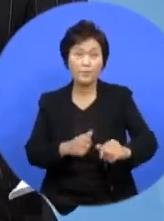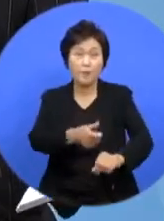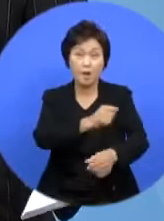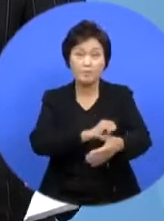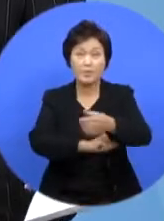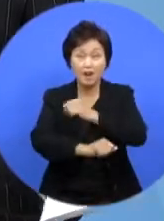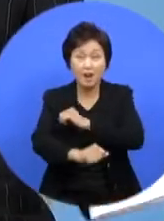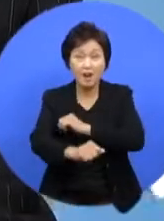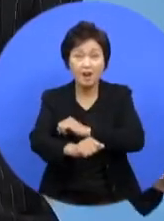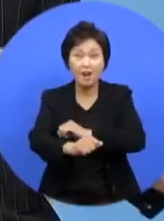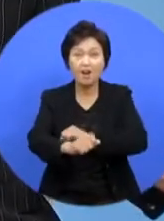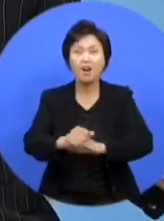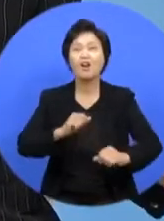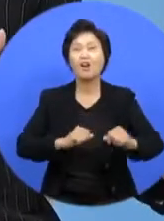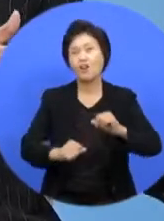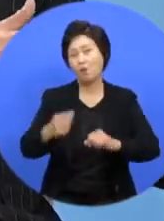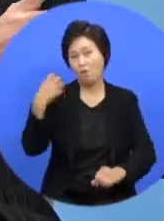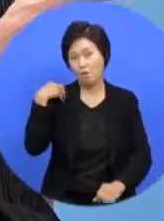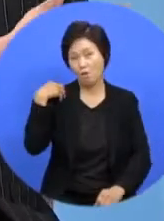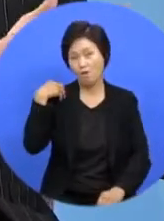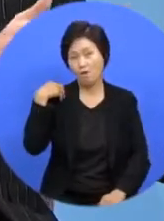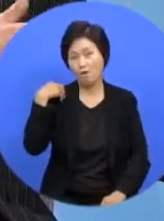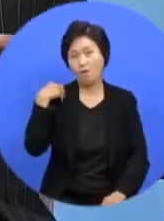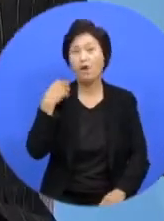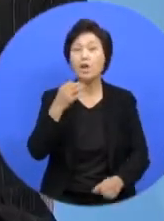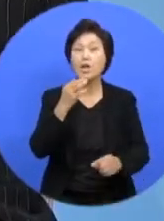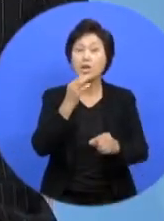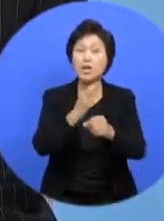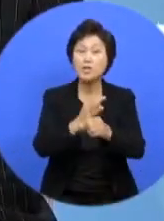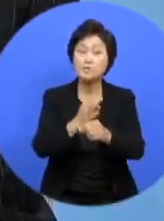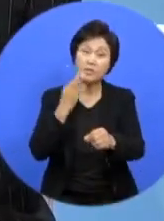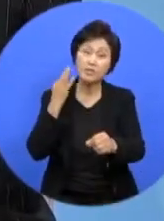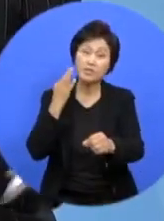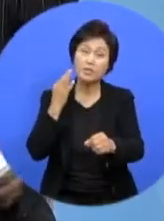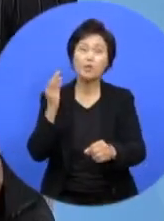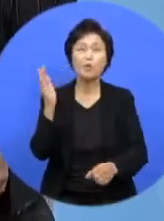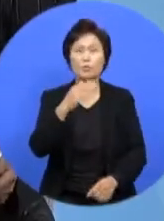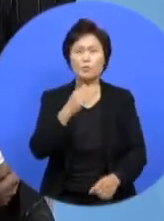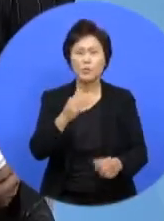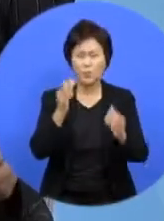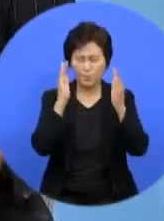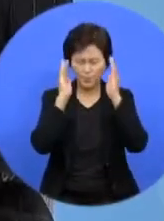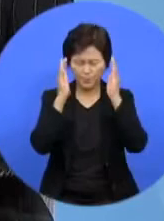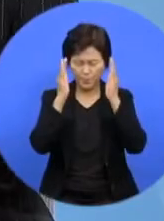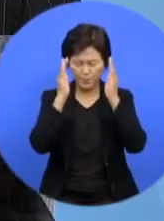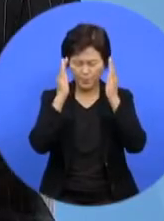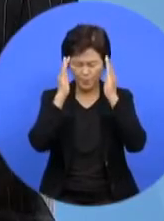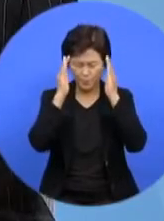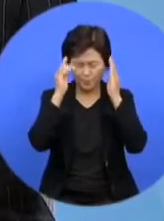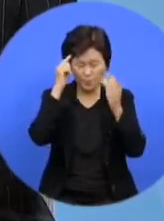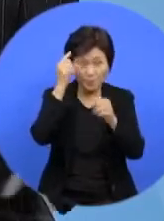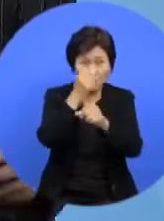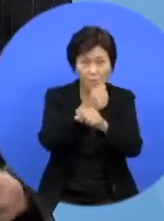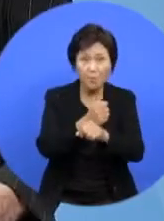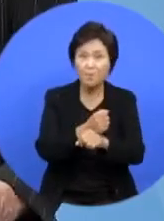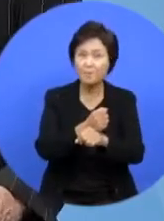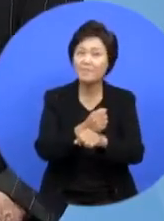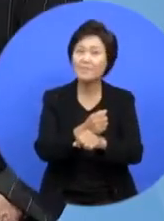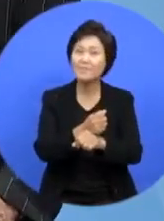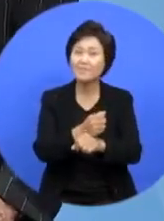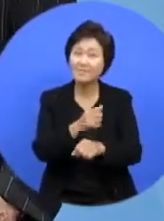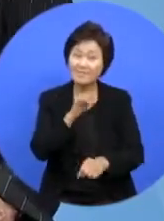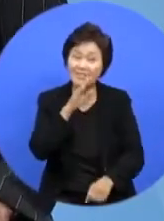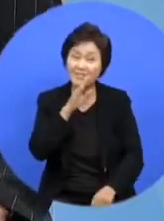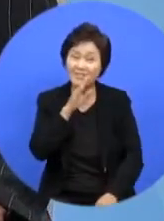때문에 그 전부터 한 10년 전부터 이렇게 스타디를 많이 하고 준비하셨잖아요. 이젠 그럴 필요까지는 없어요. 왜냐하면